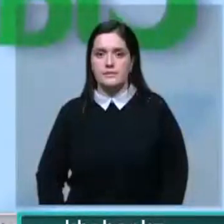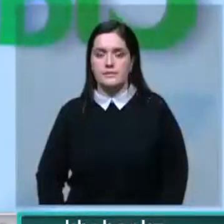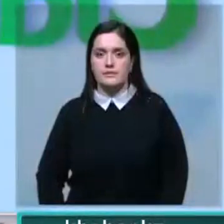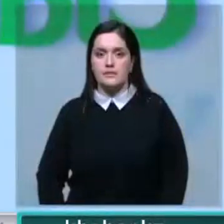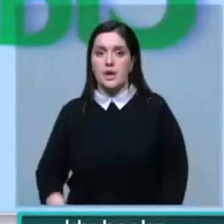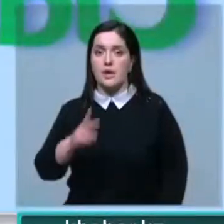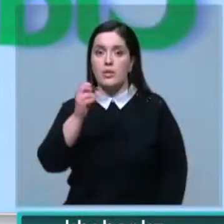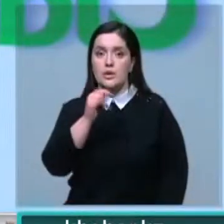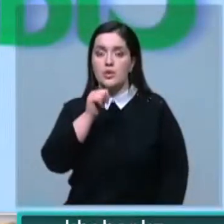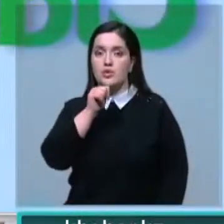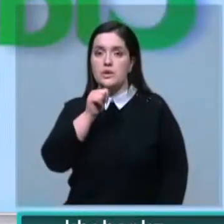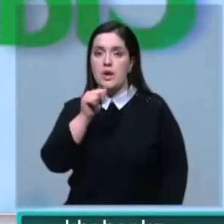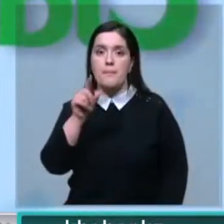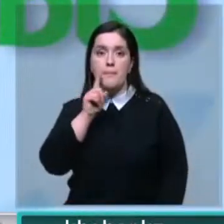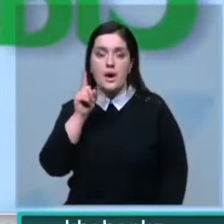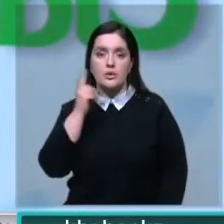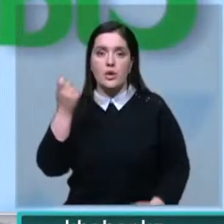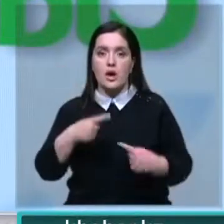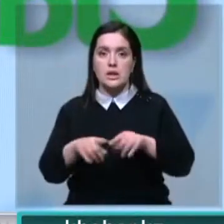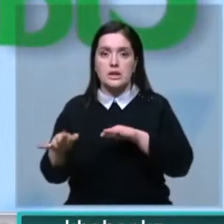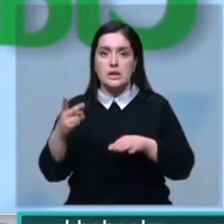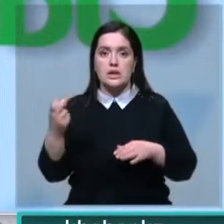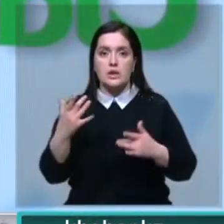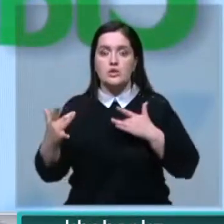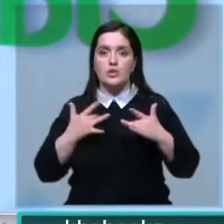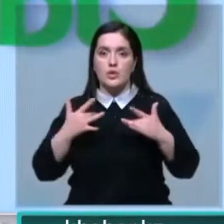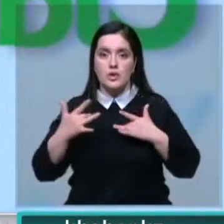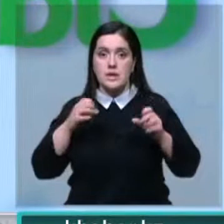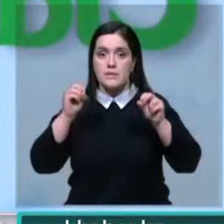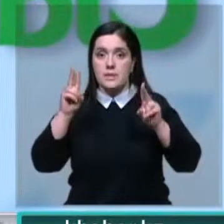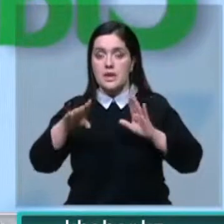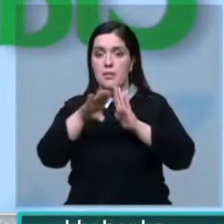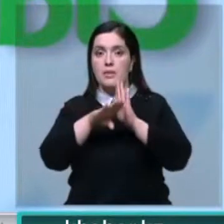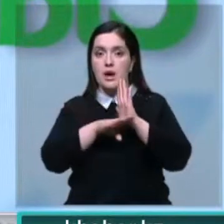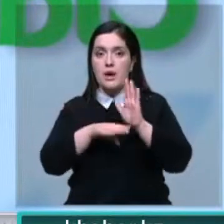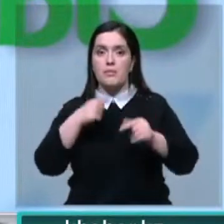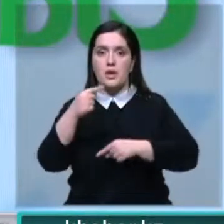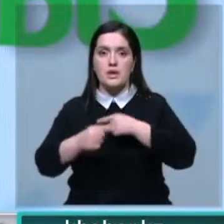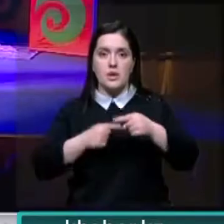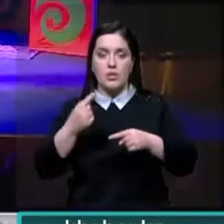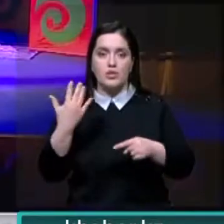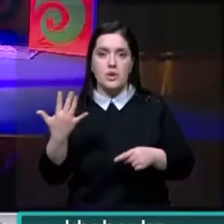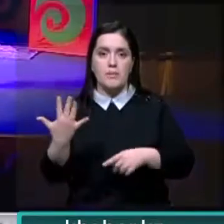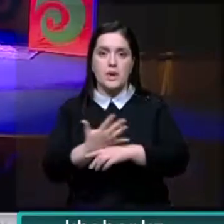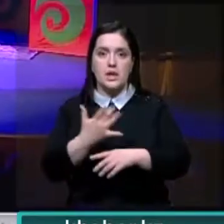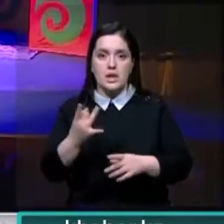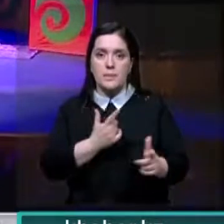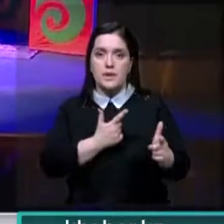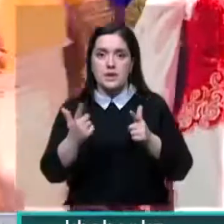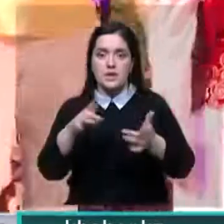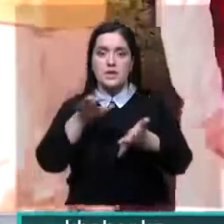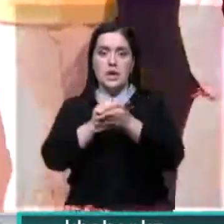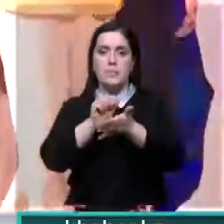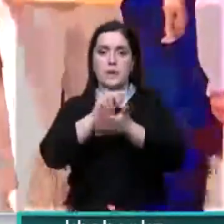празднику Наурыз кустанайская молодежь организовала национальное шоу «Бастангы». Специальная программа стала традиционной, ее уже проводят в пятый раз.